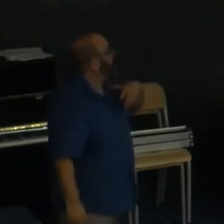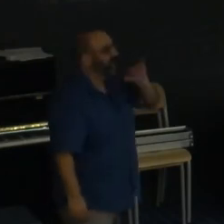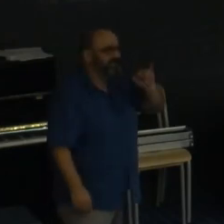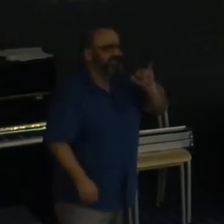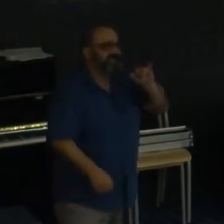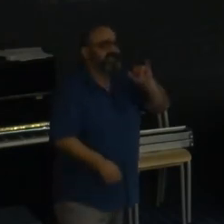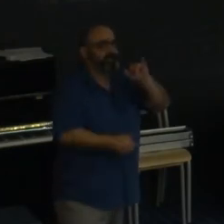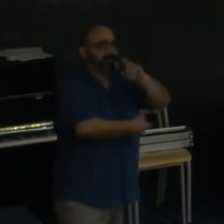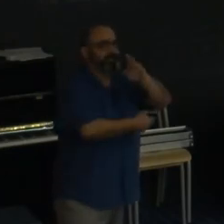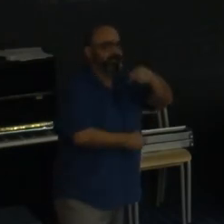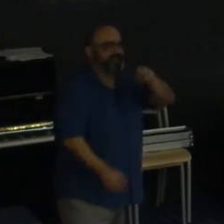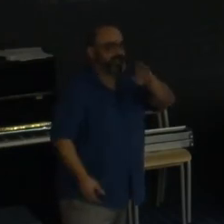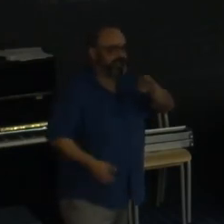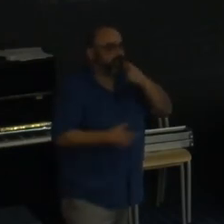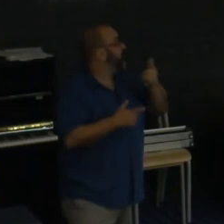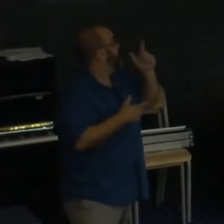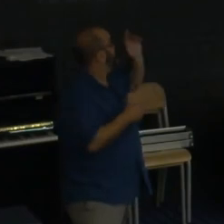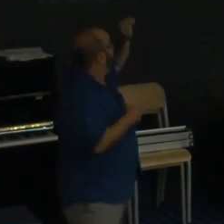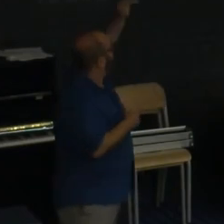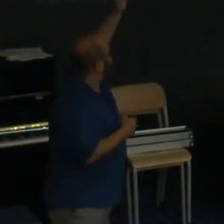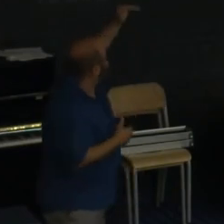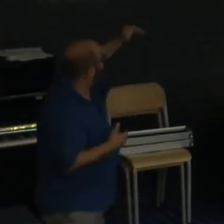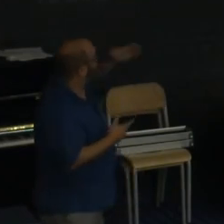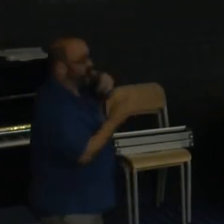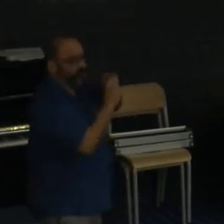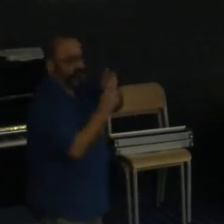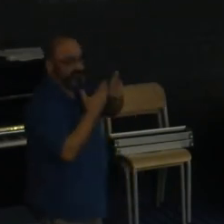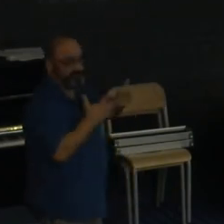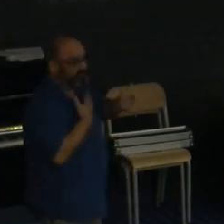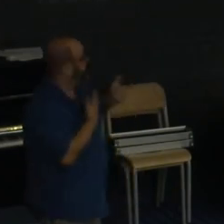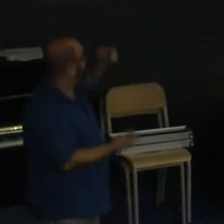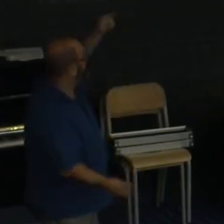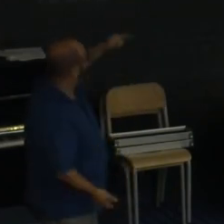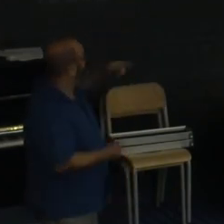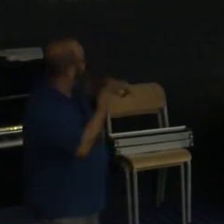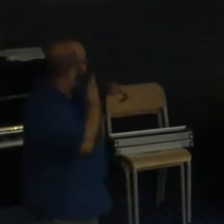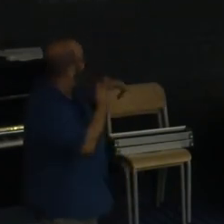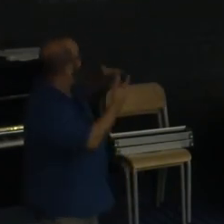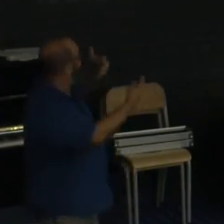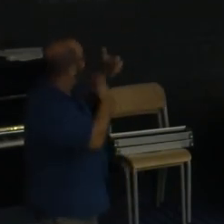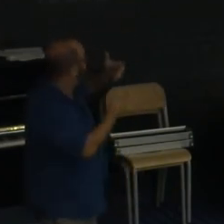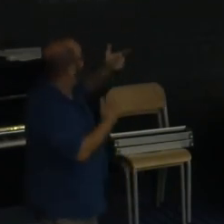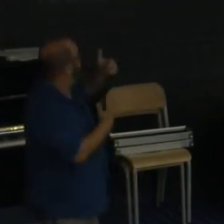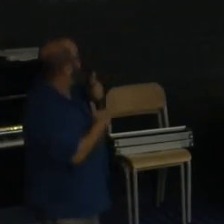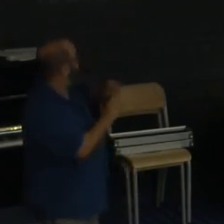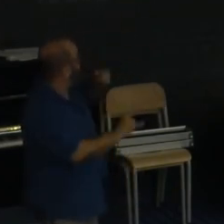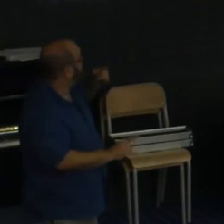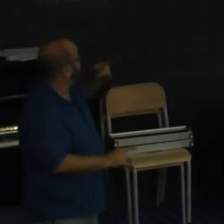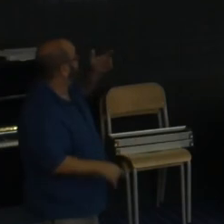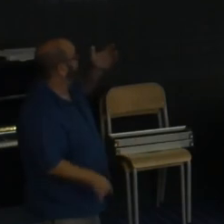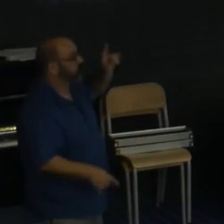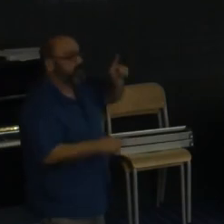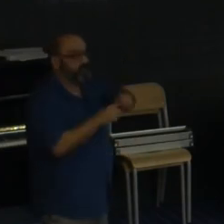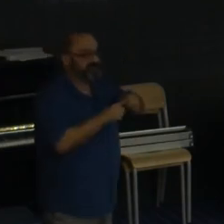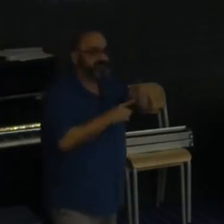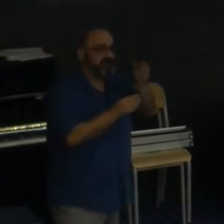que bon, il y a la coloration syntaxique, il y a l'autocomplétion, il y a pas mal de fonctionnalités, il y a aussi l'historique, et ainsi de suite. Il rajoute quelques